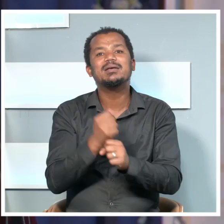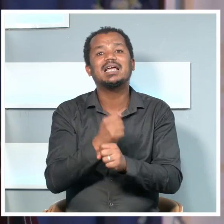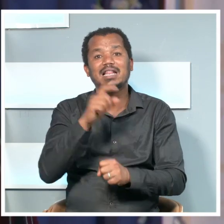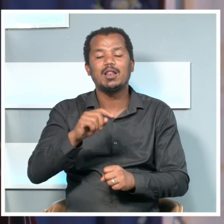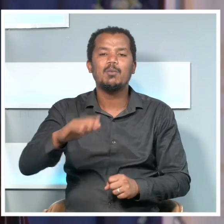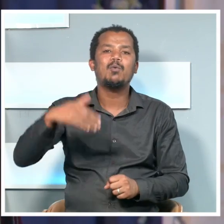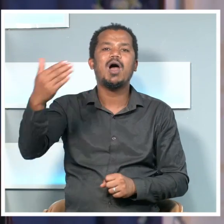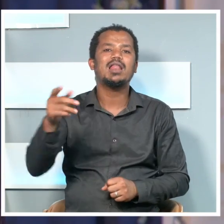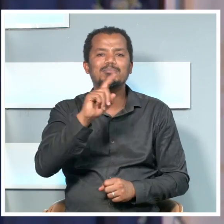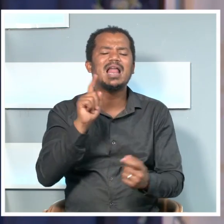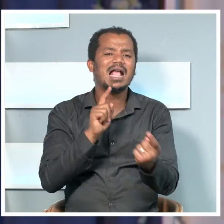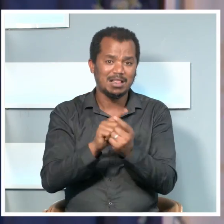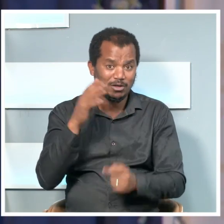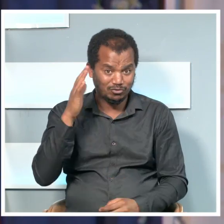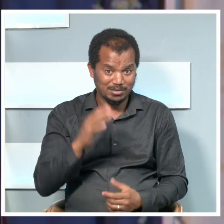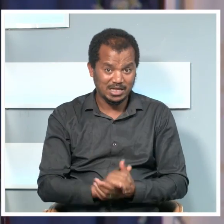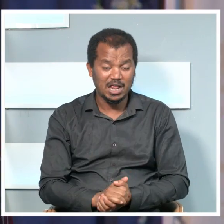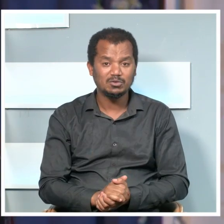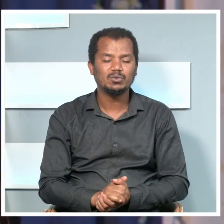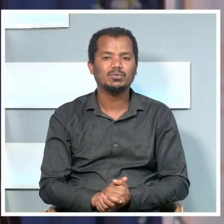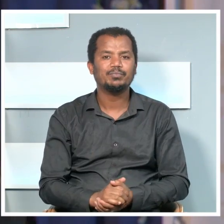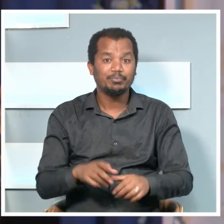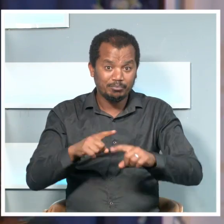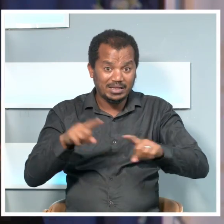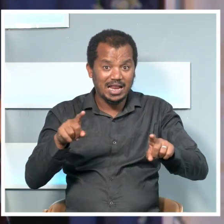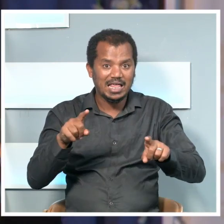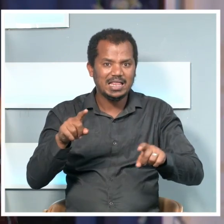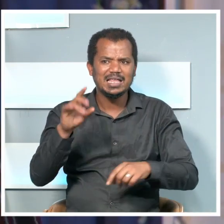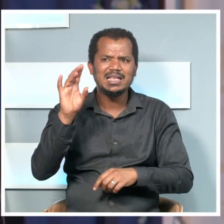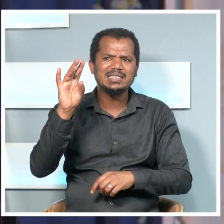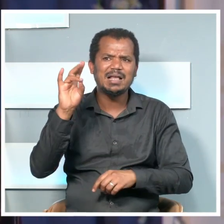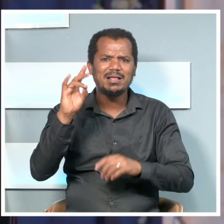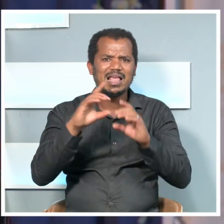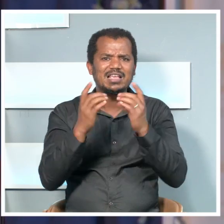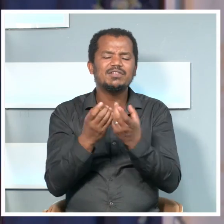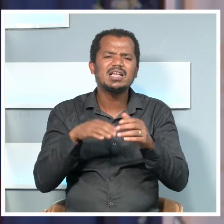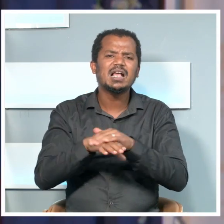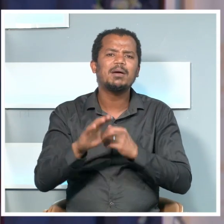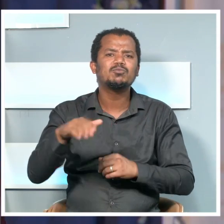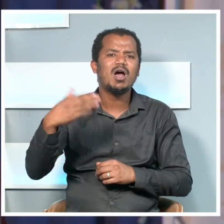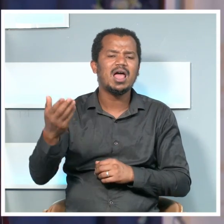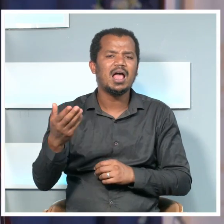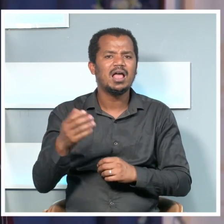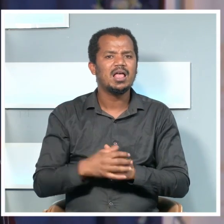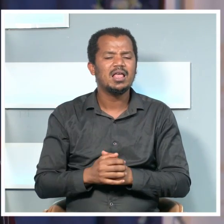بوهلا دقمو من قطمي نسالاتو بتالي سواتين يكفل كقبات بوهلا